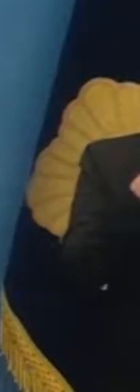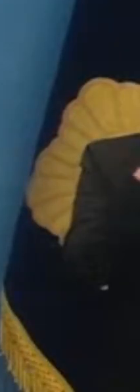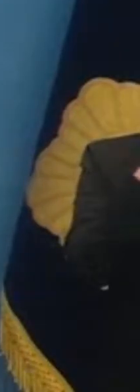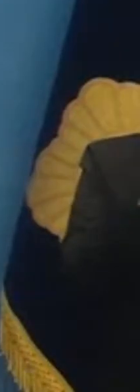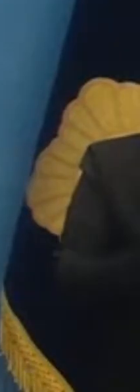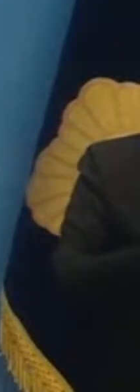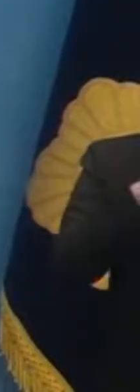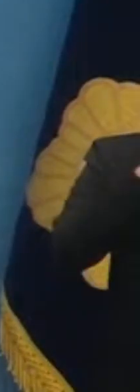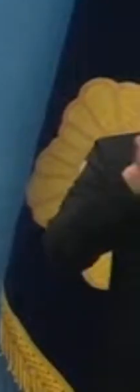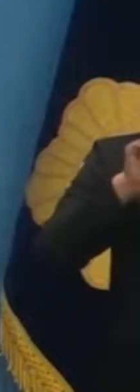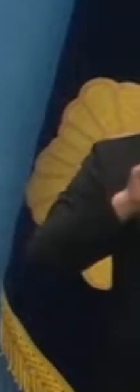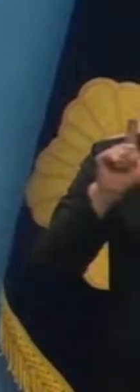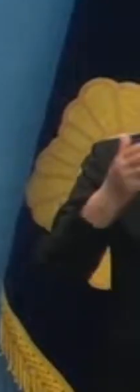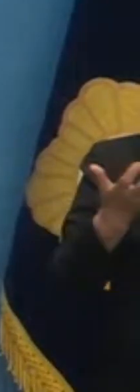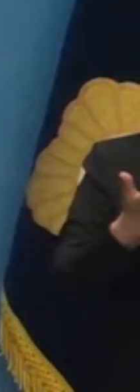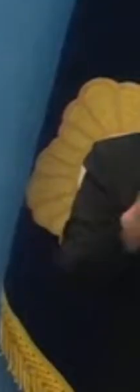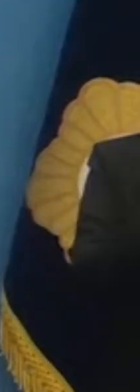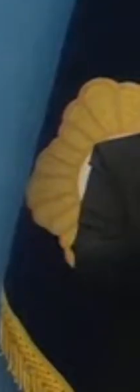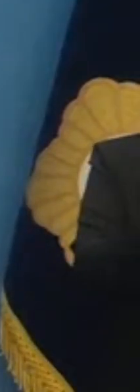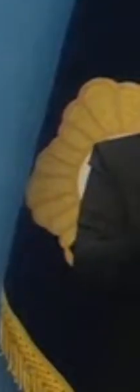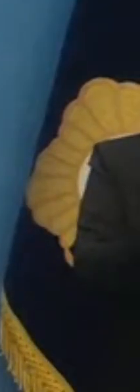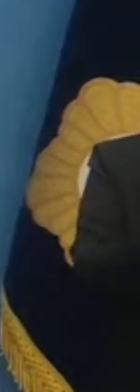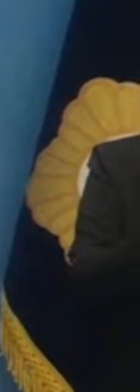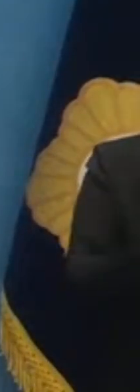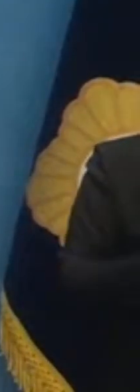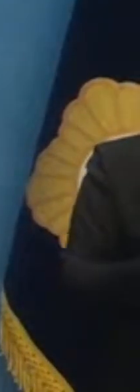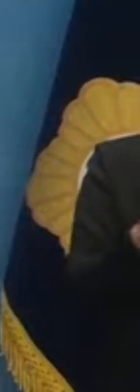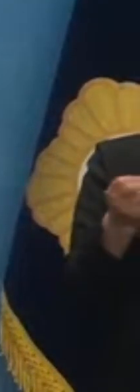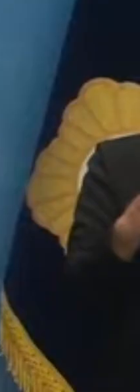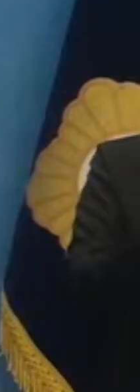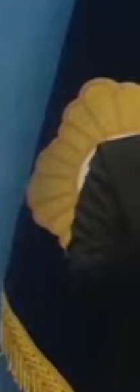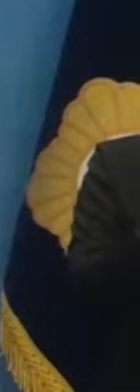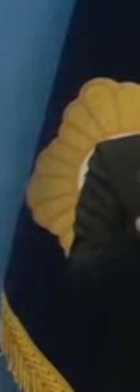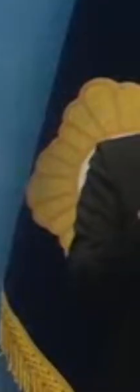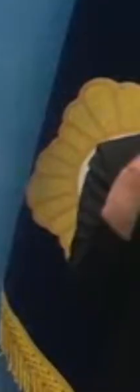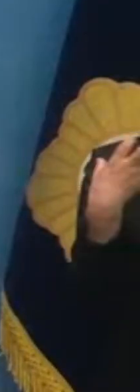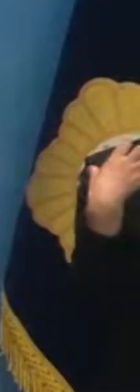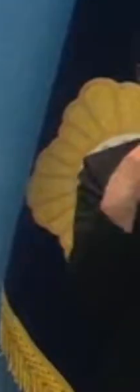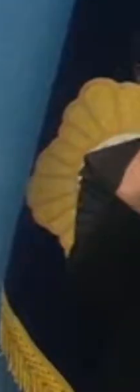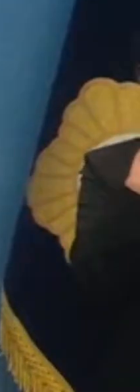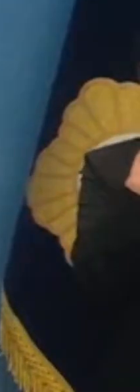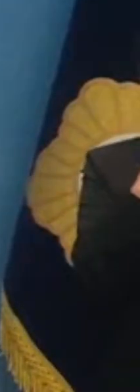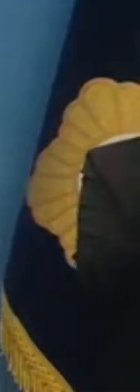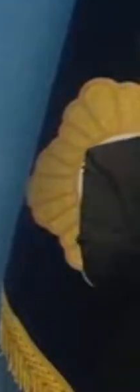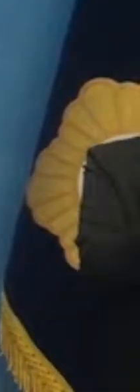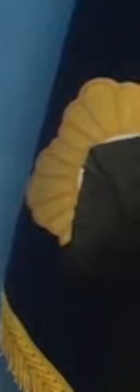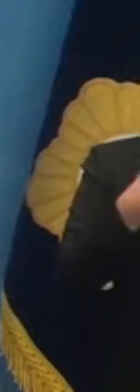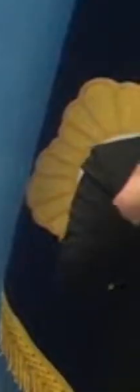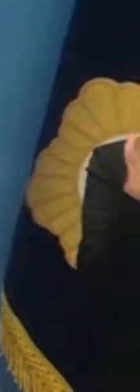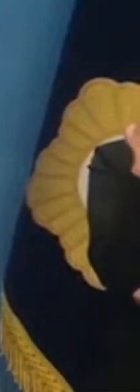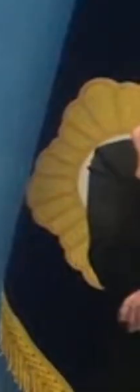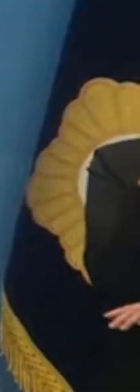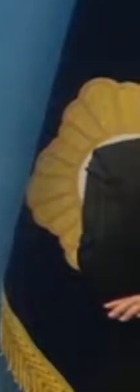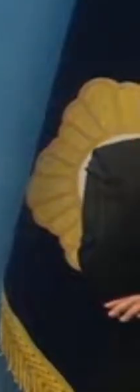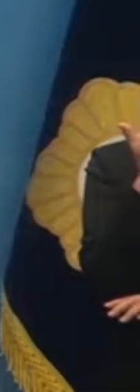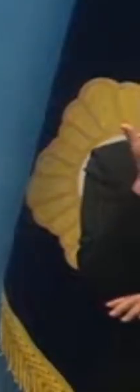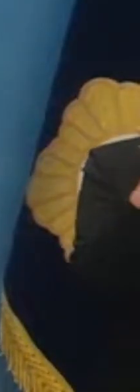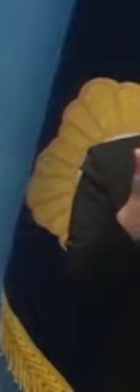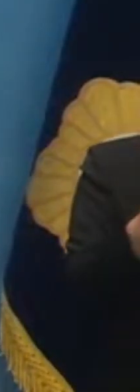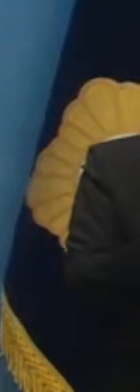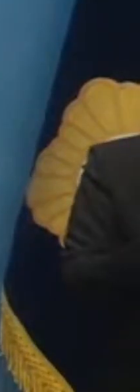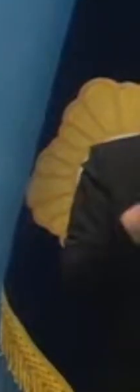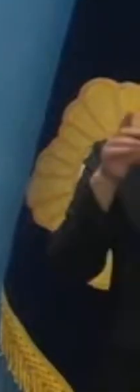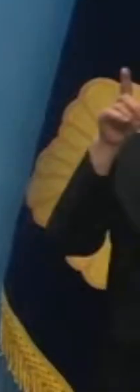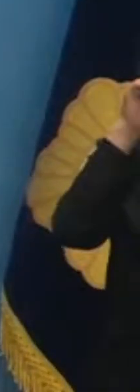필요성을 증명하고 주 4.5일제가 기업 부담으로 작용하지 않는 것이라는 충분한 근거가 될 수 있음에도